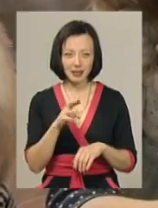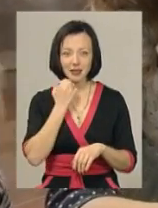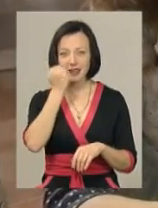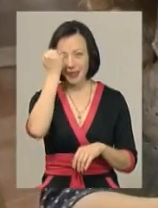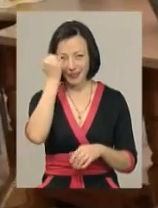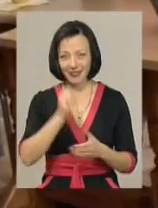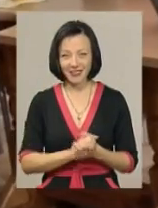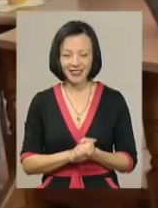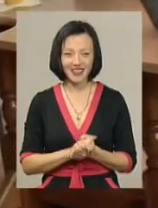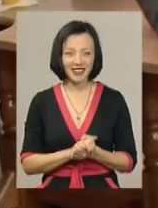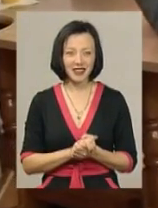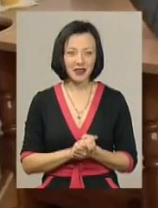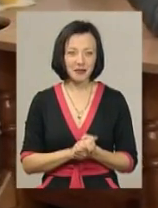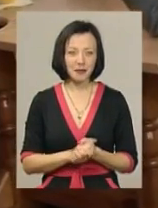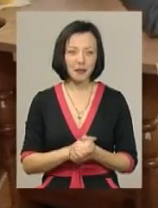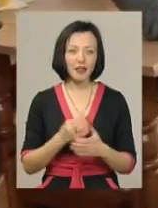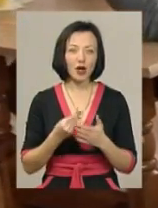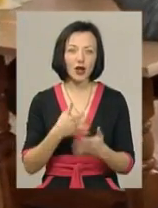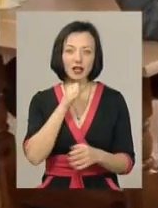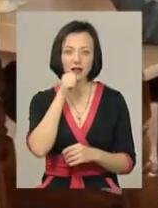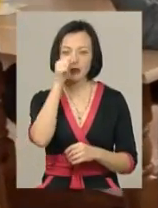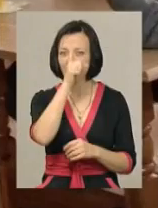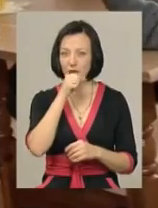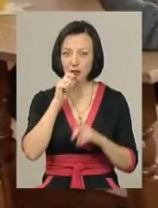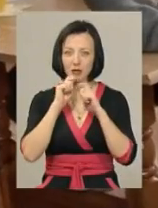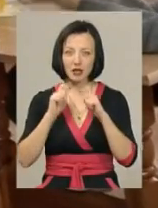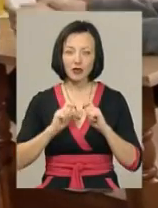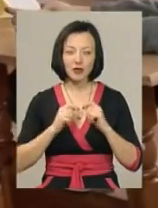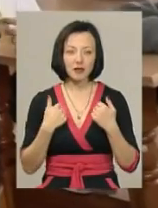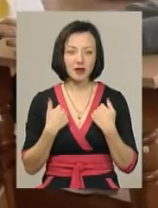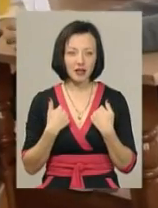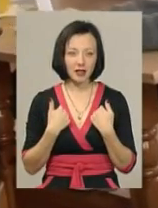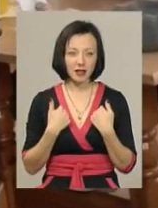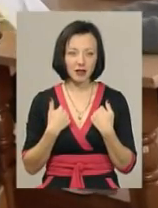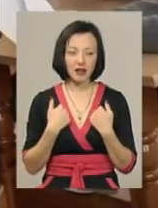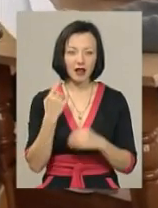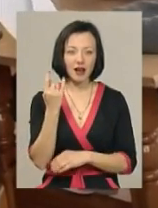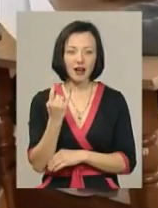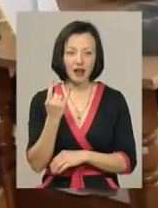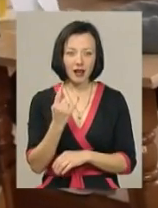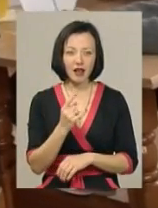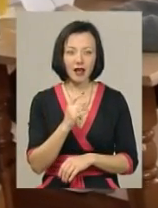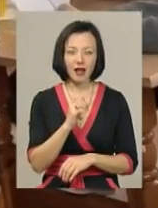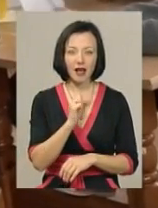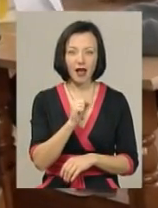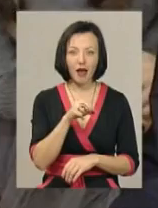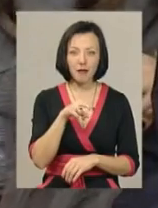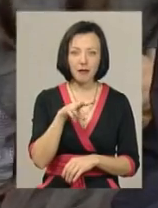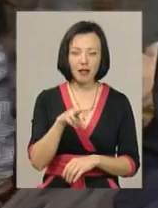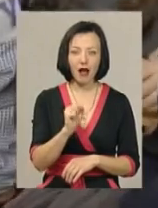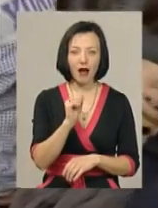Дякую Дорогий Дід Мороза Подаруй мені яльку Епл аутерхай